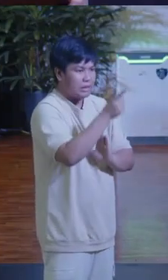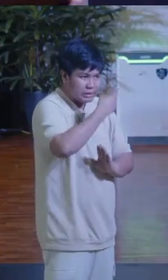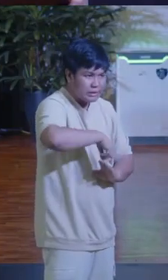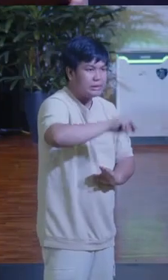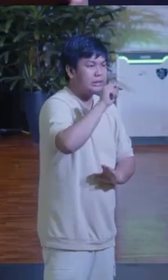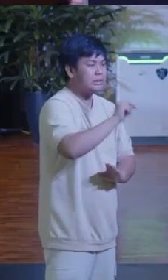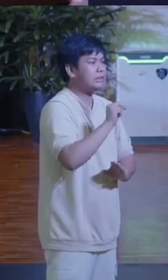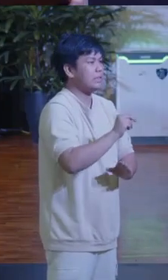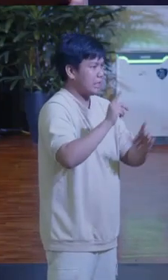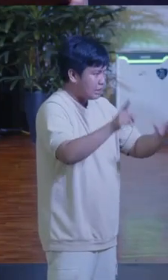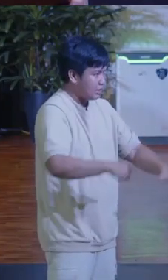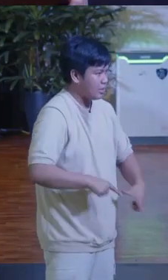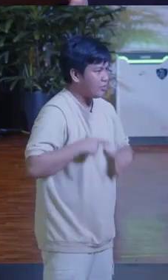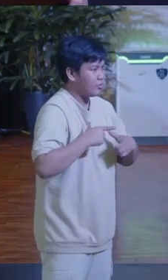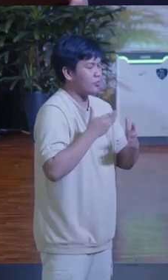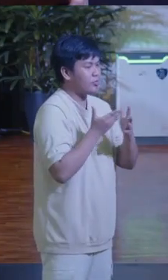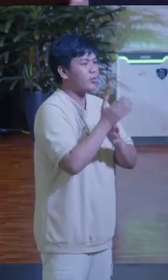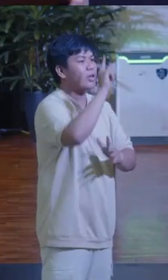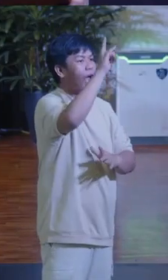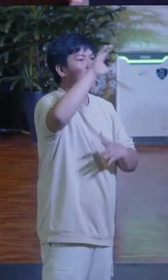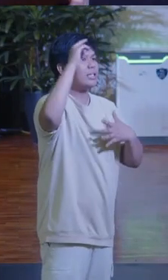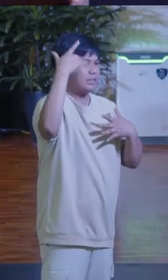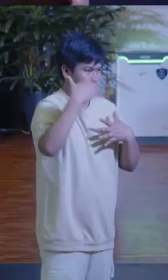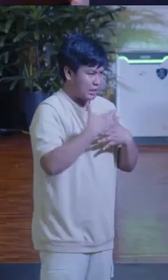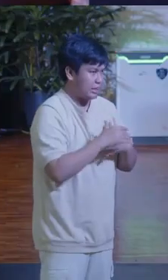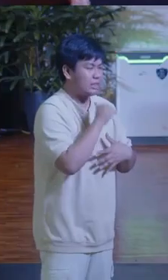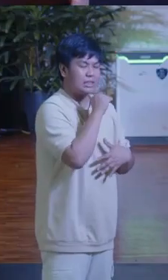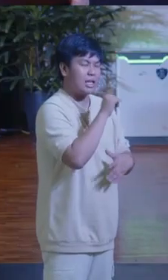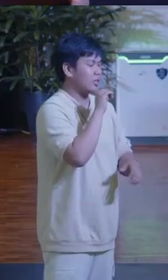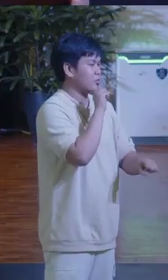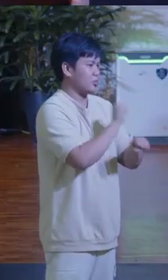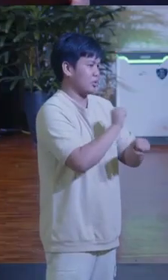nag-ooperate by grace, not by works.